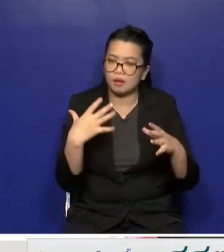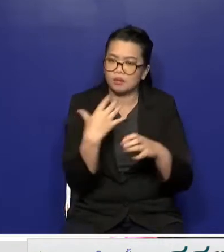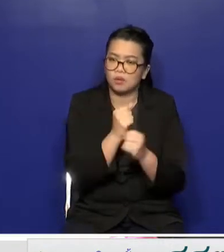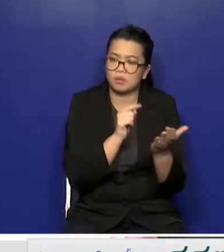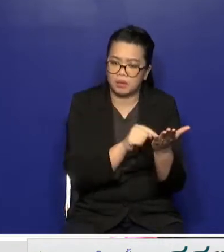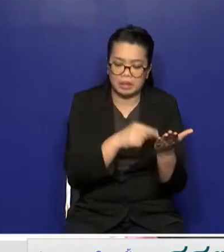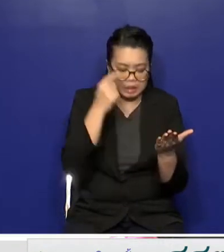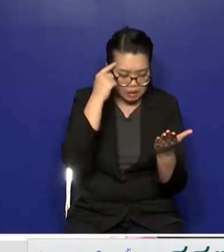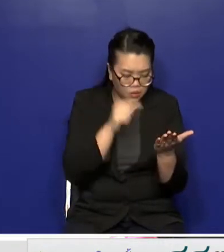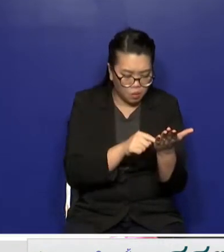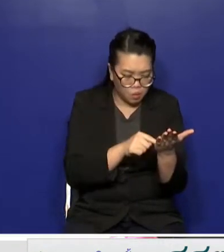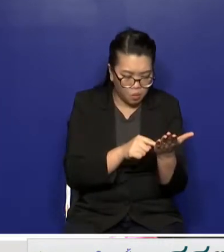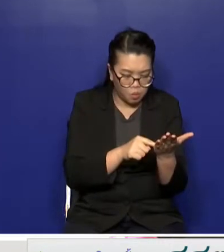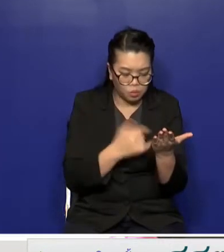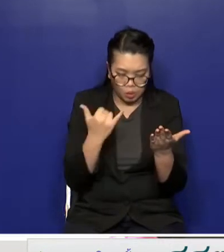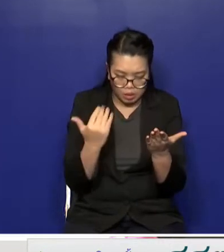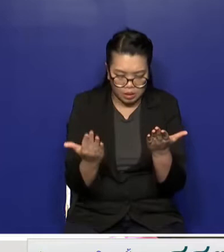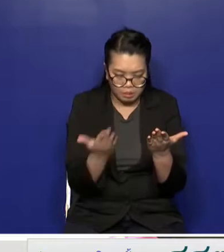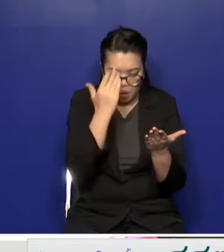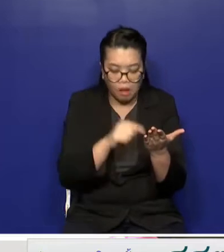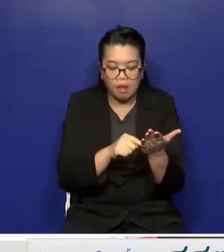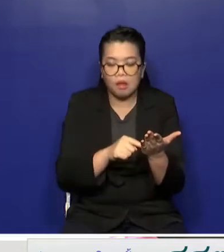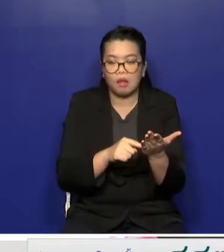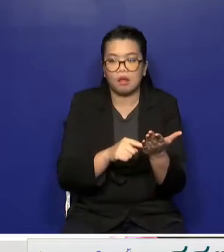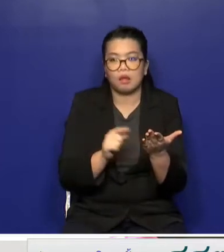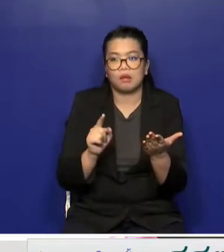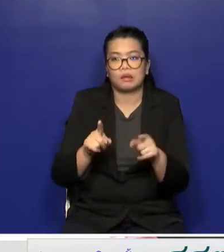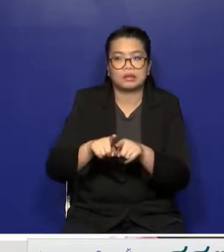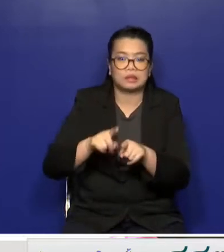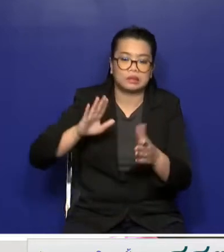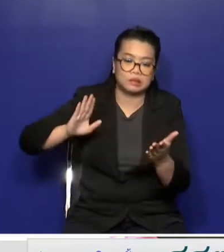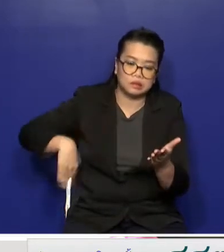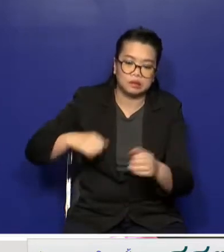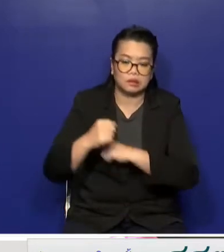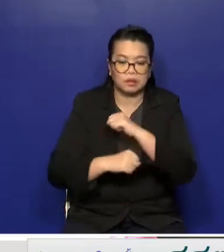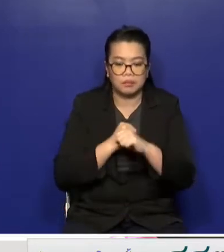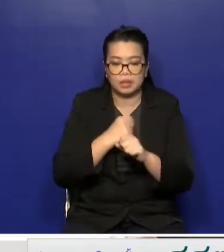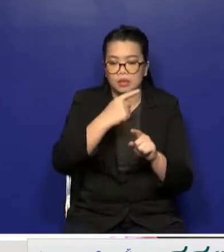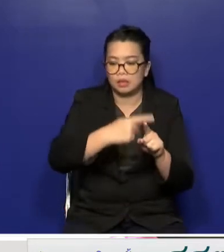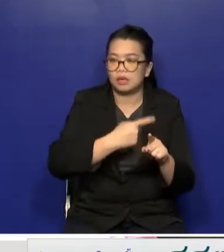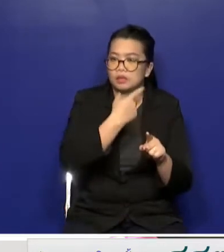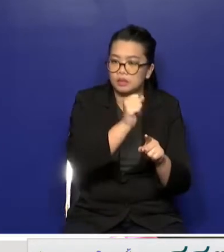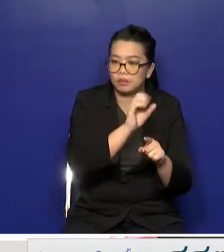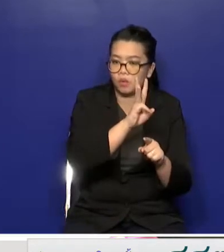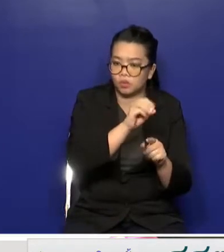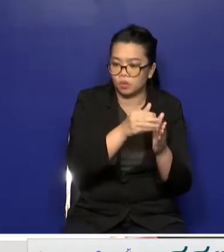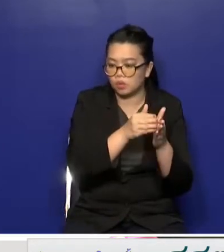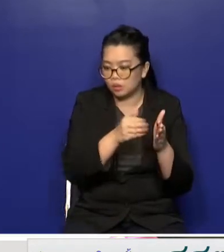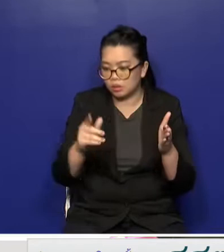มาทนเหตุการณ์มัเปนรายงานชวงตุลา 60 ถึงกนยา 61